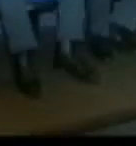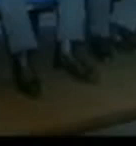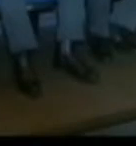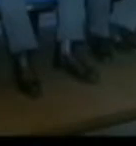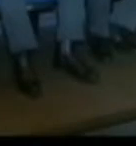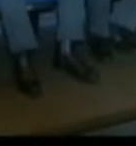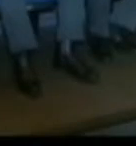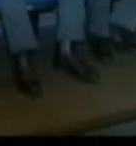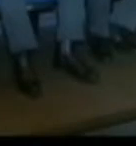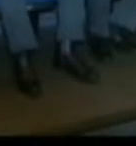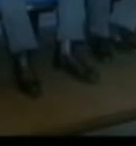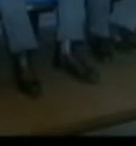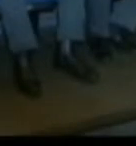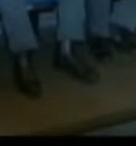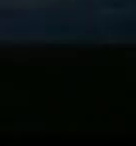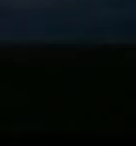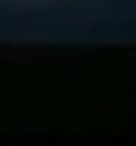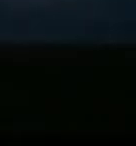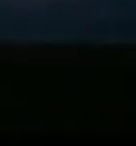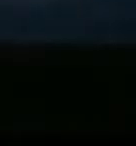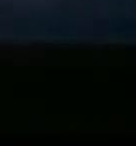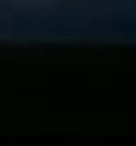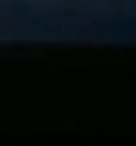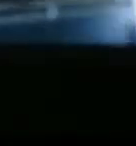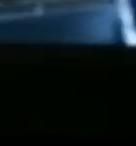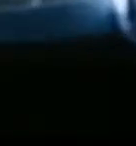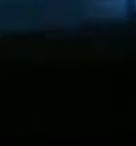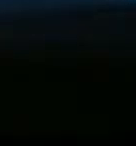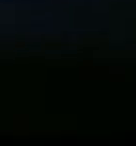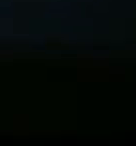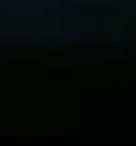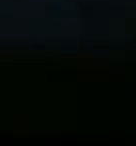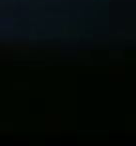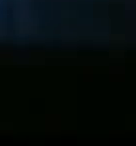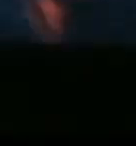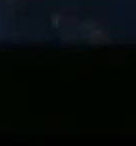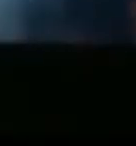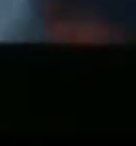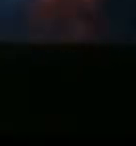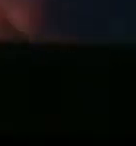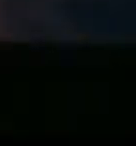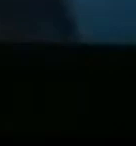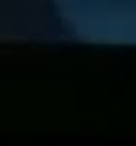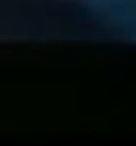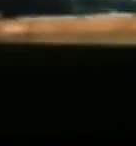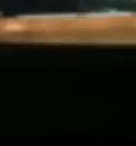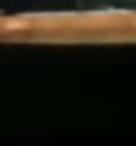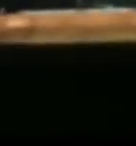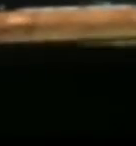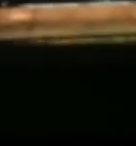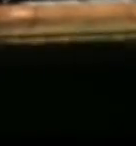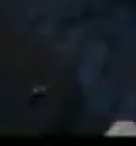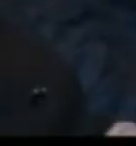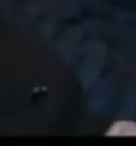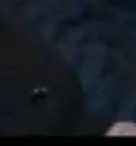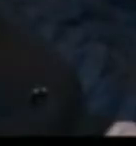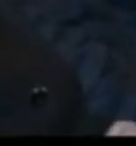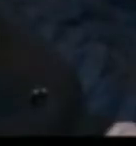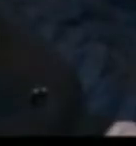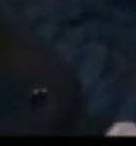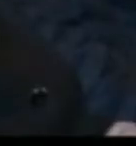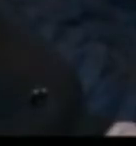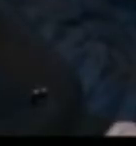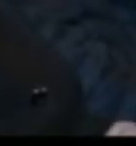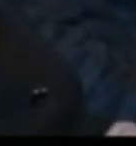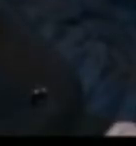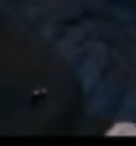Елдің нағыз патриоттарын тәрбиелейтін ең үздік фильмнің бірі болмақ. Семейде отандық кинематографистер түсірген 6-шы бекет көркем фильмінің